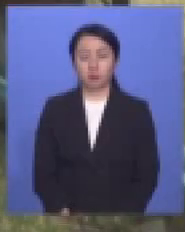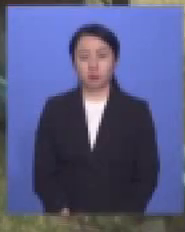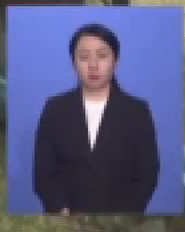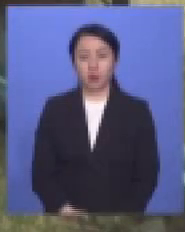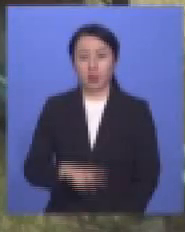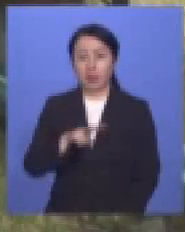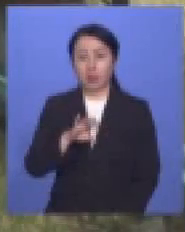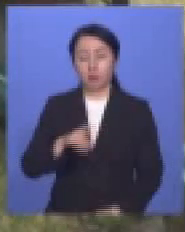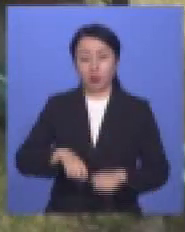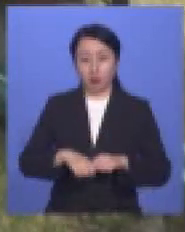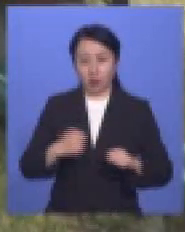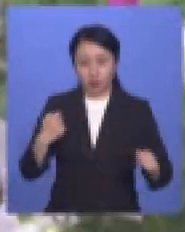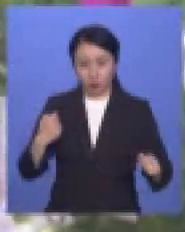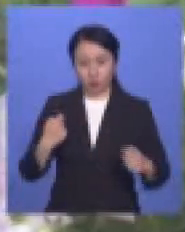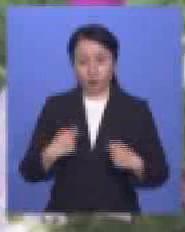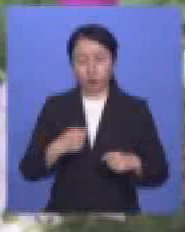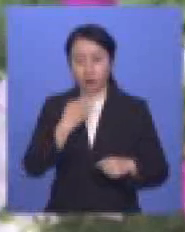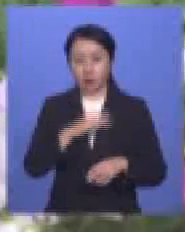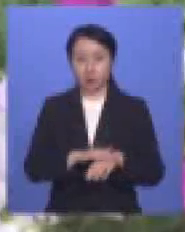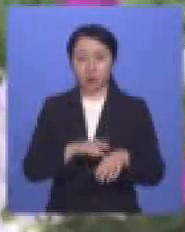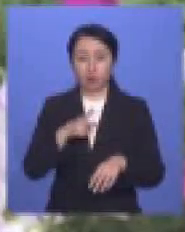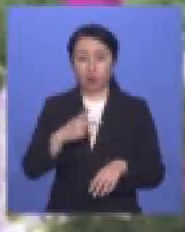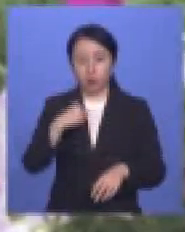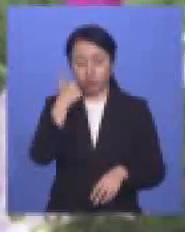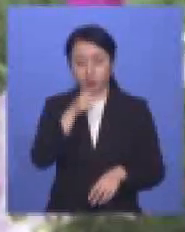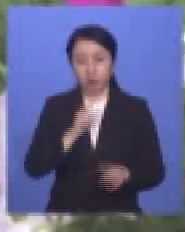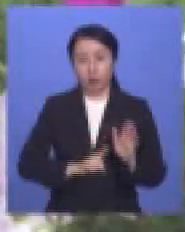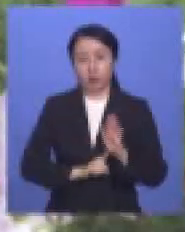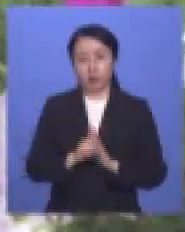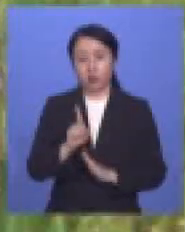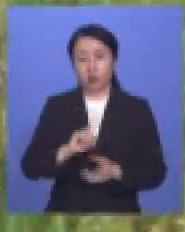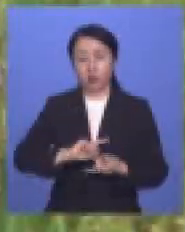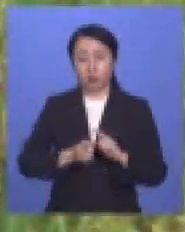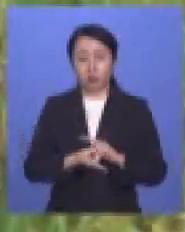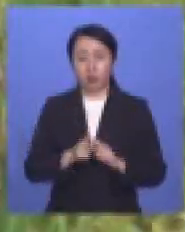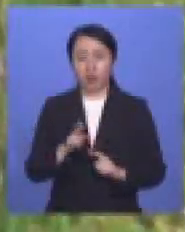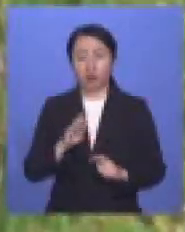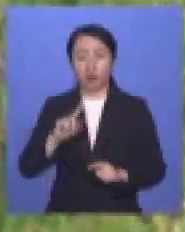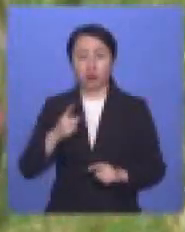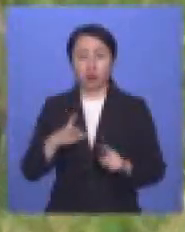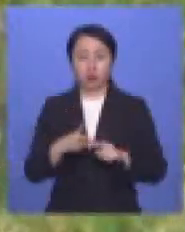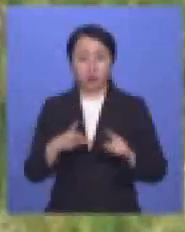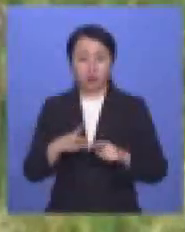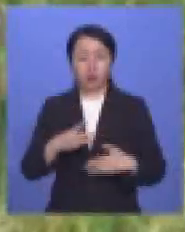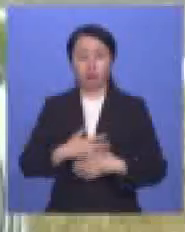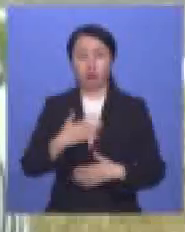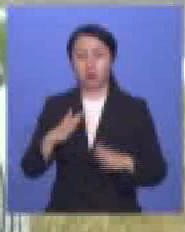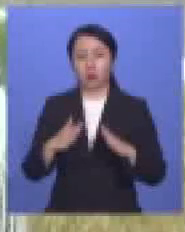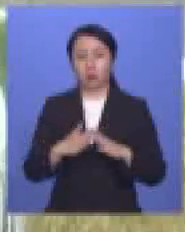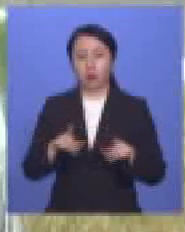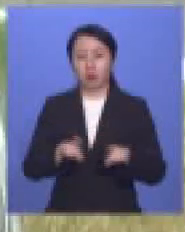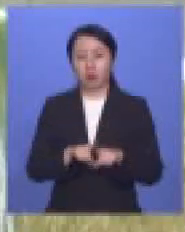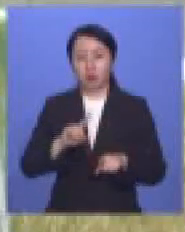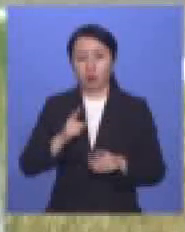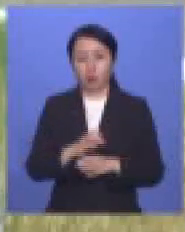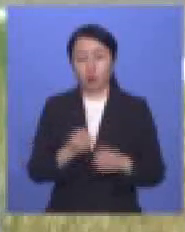Лариса Хизбулина открыла продуктовый магазин в 2001 году. Чтобы запустить его, переоборудовала квартиру на первом этаже в многоэтажном доме. Такой, на